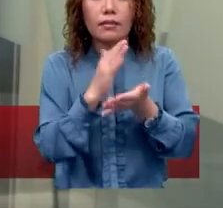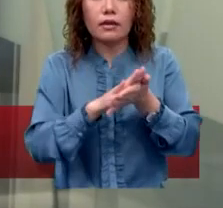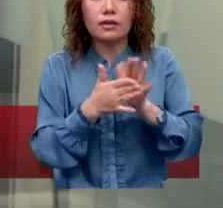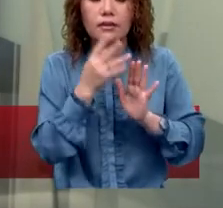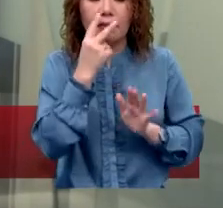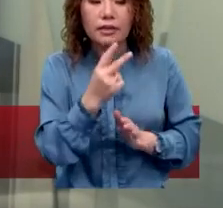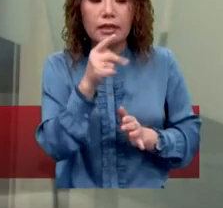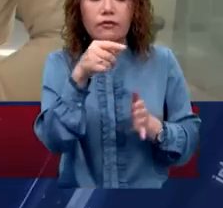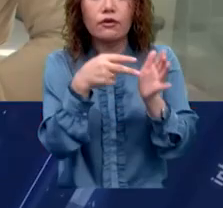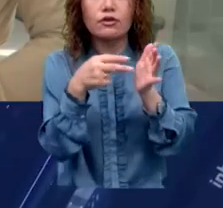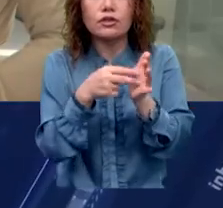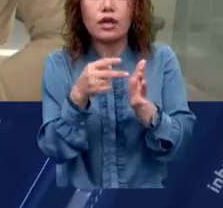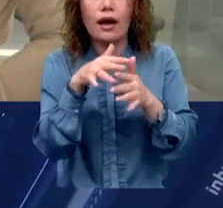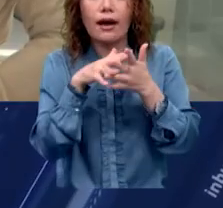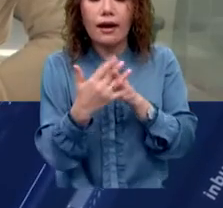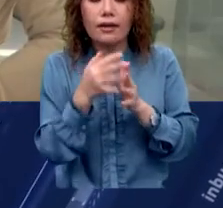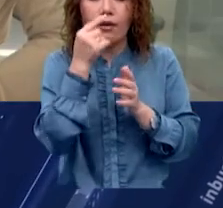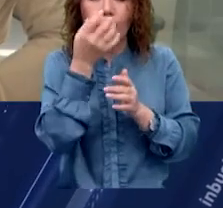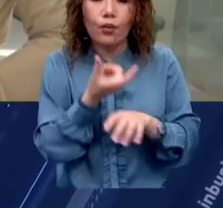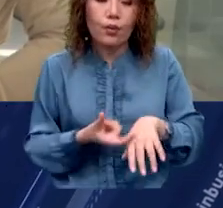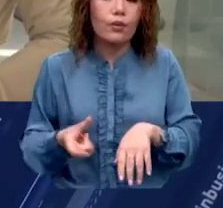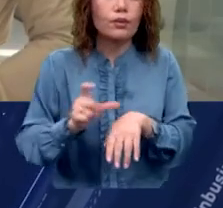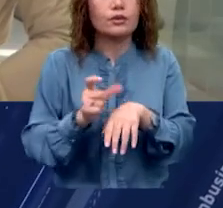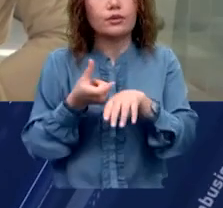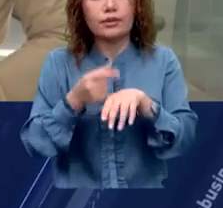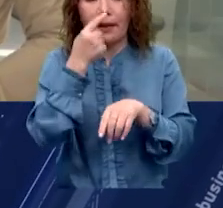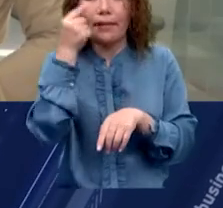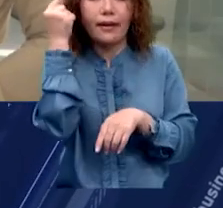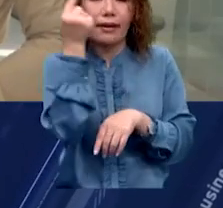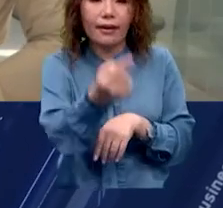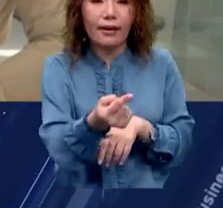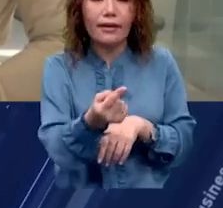бұл көрсеткіштің ауылы өте-өте алыс секілді.